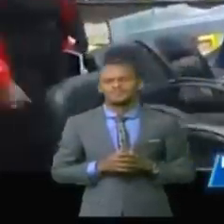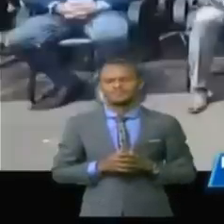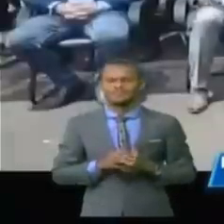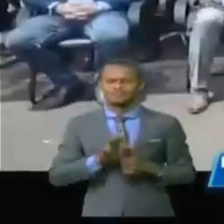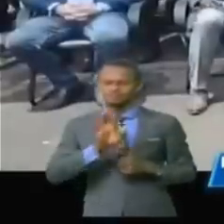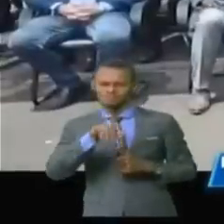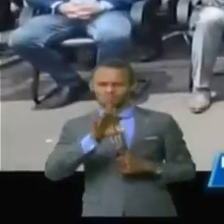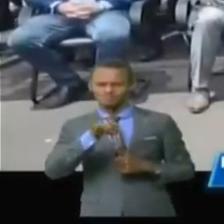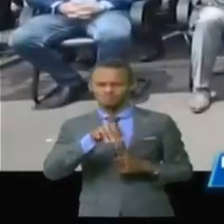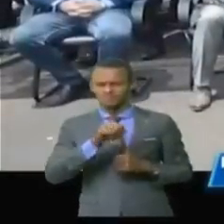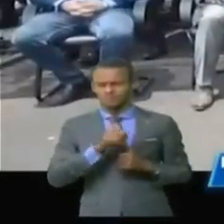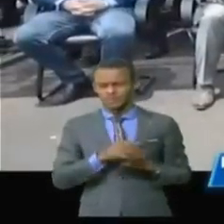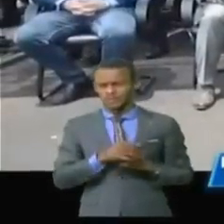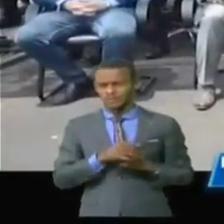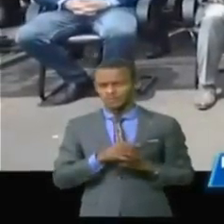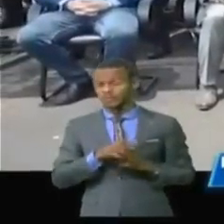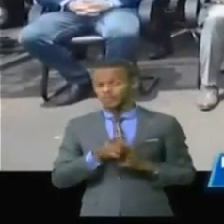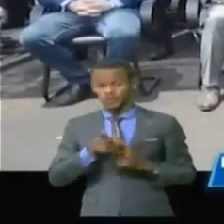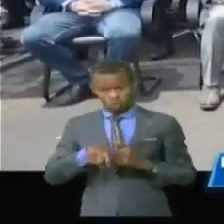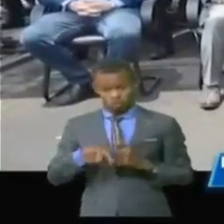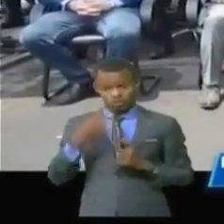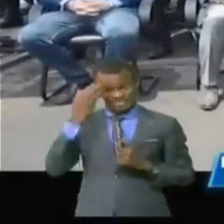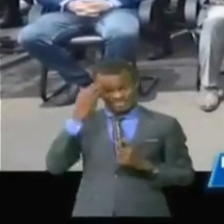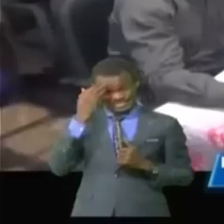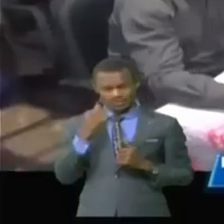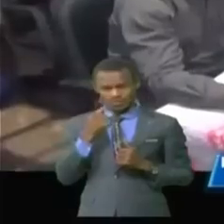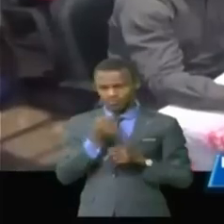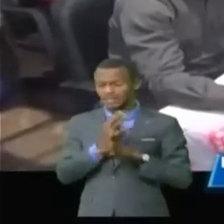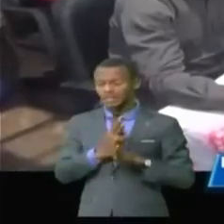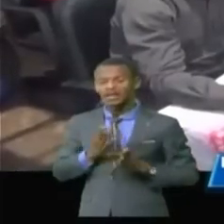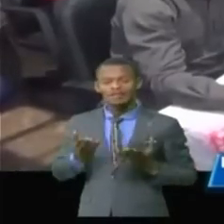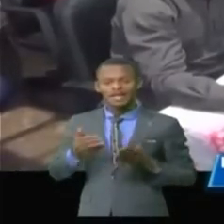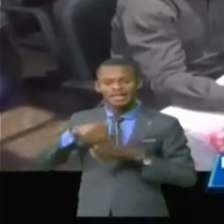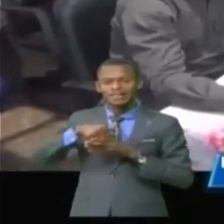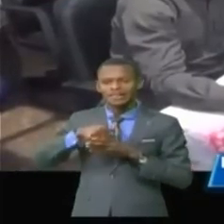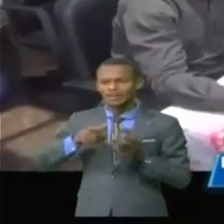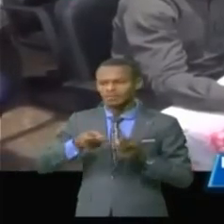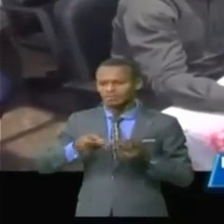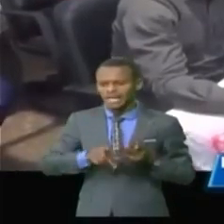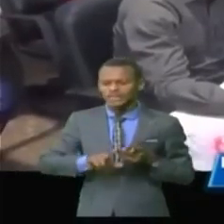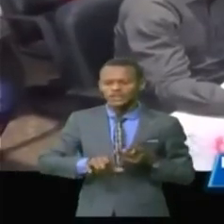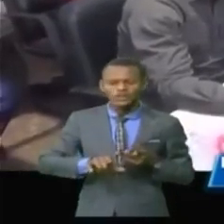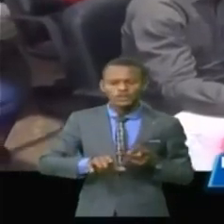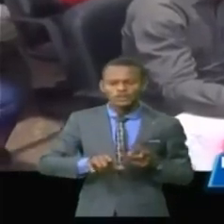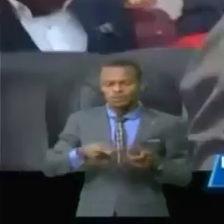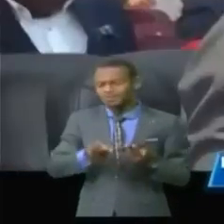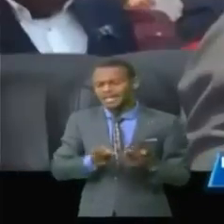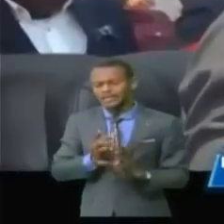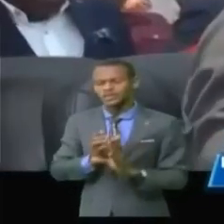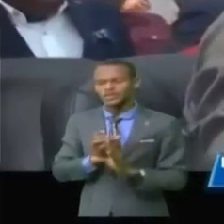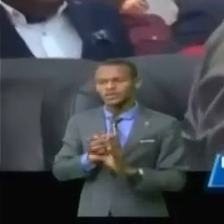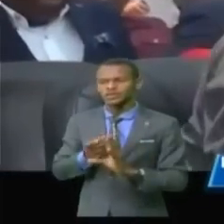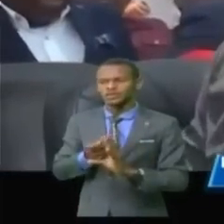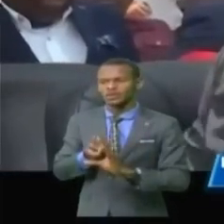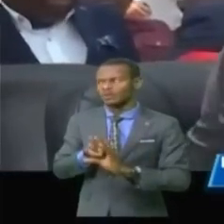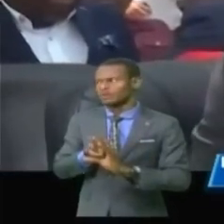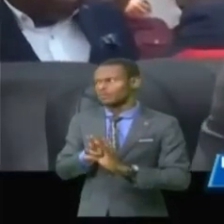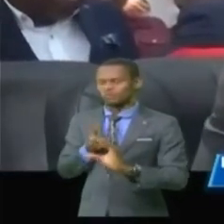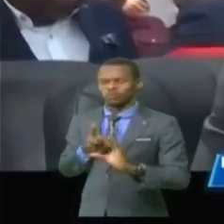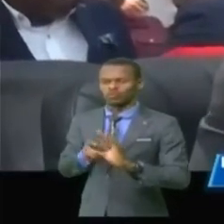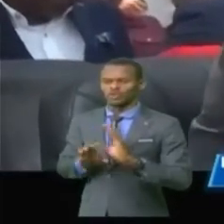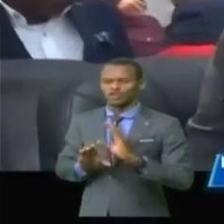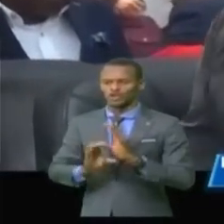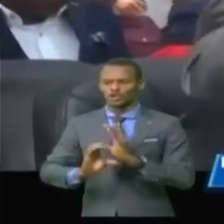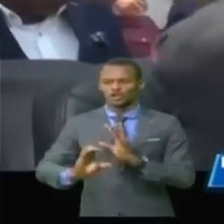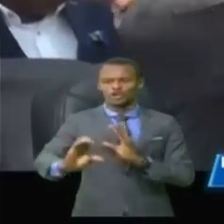Identification symbolique du personnel du port maritime de la nouvelle compagnie africaine d'exportation Nokafex par Marc